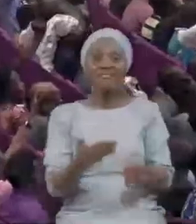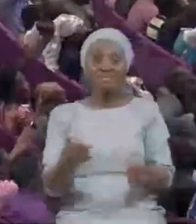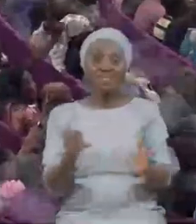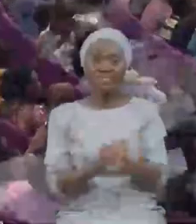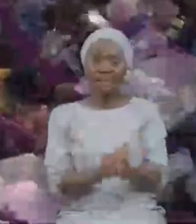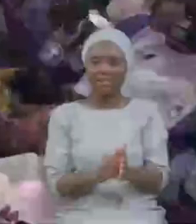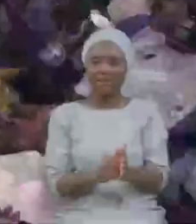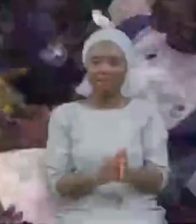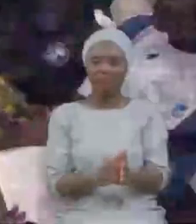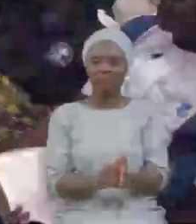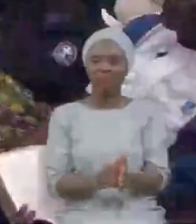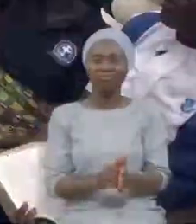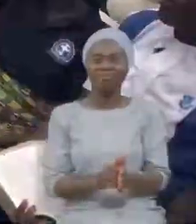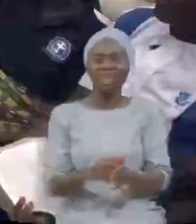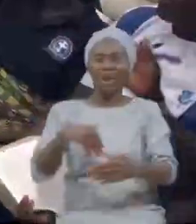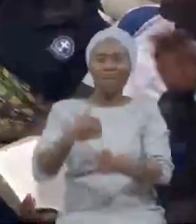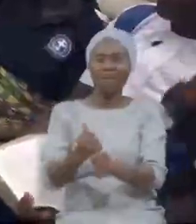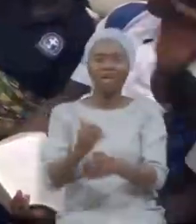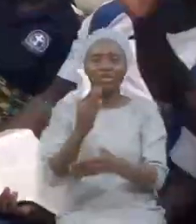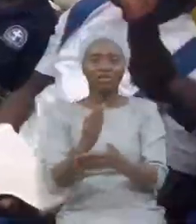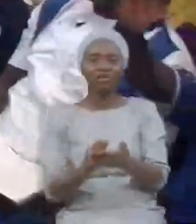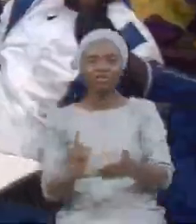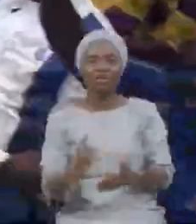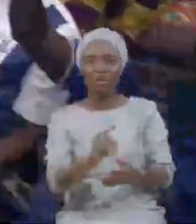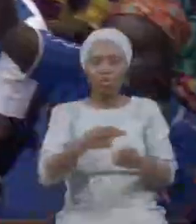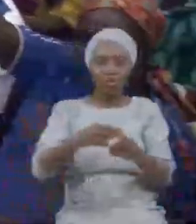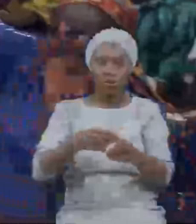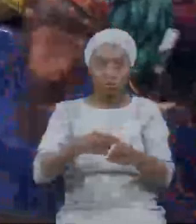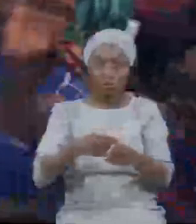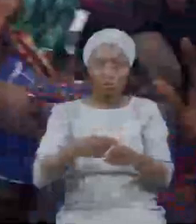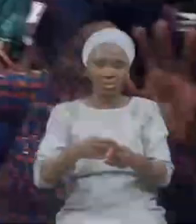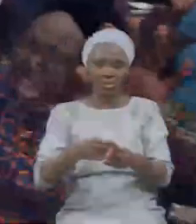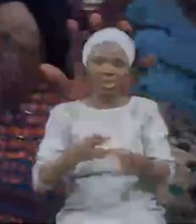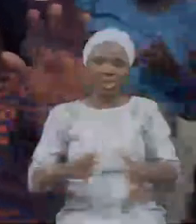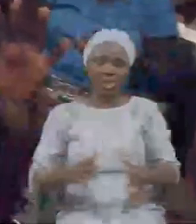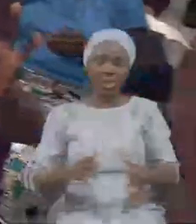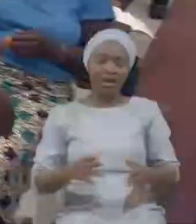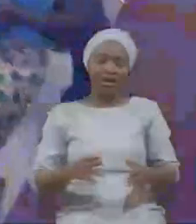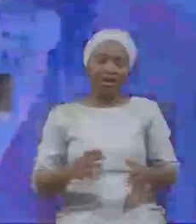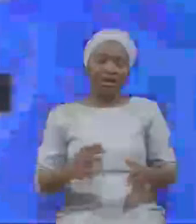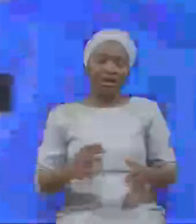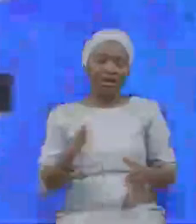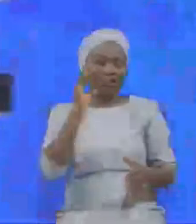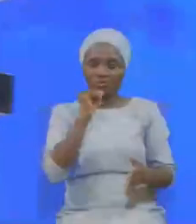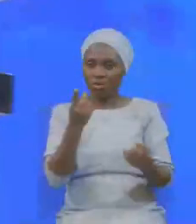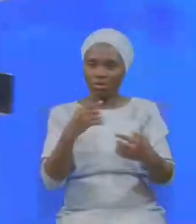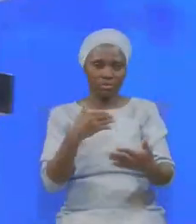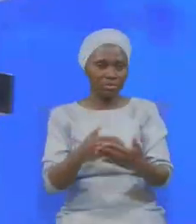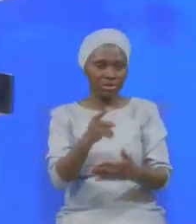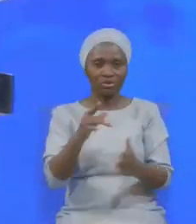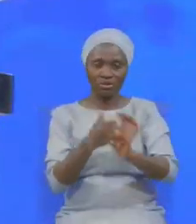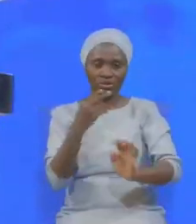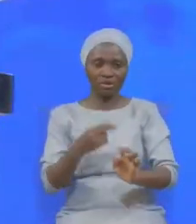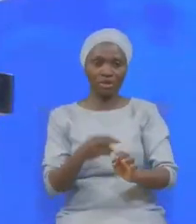Toutes les choses qui écoutent la vie de quelqu'un ne vont même pas s'approcher de toi. Vous ne serez pas stérile au